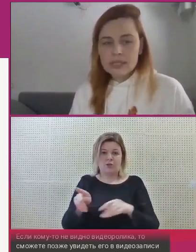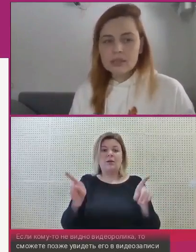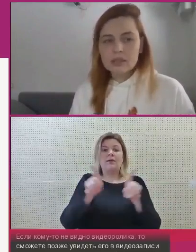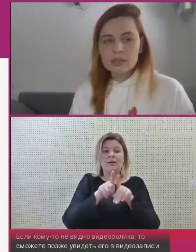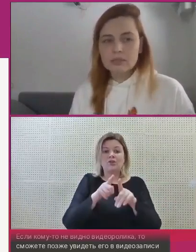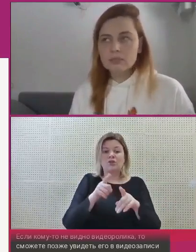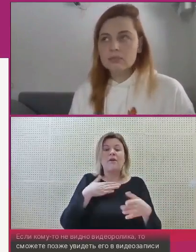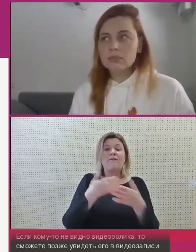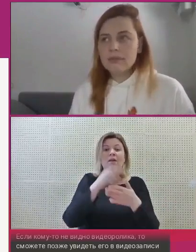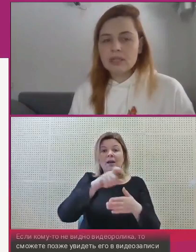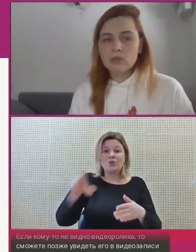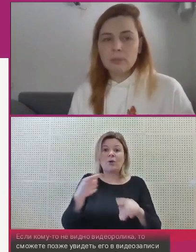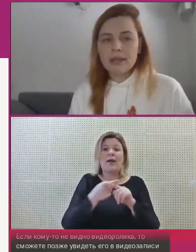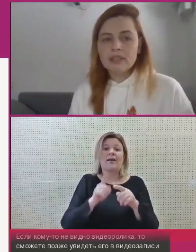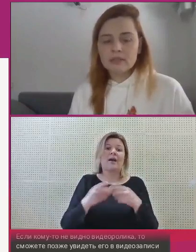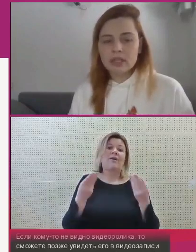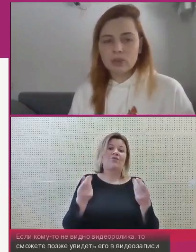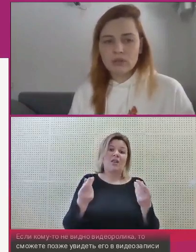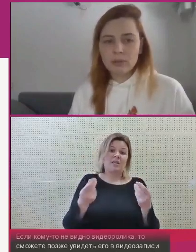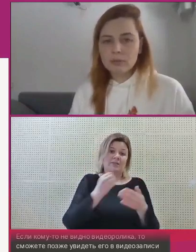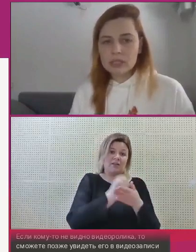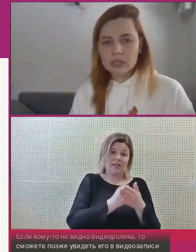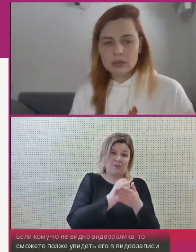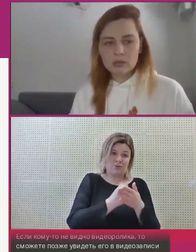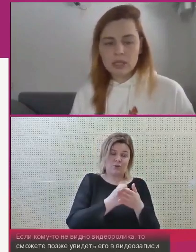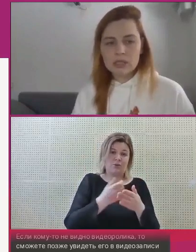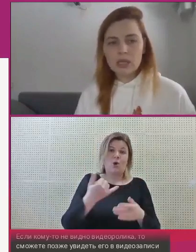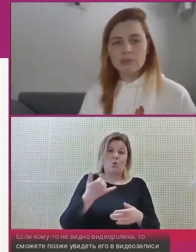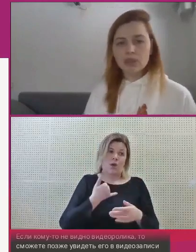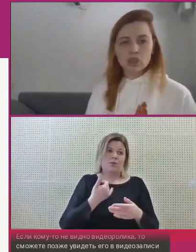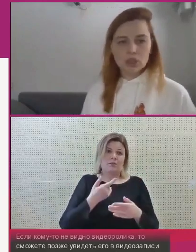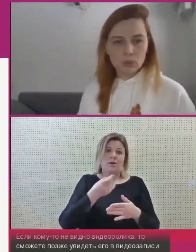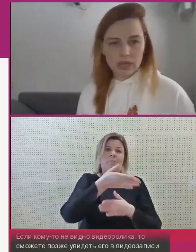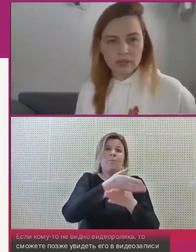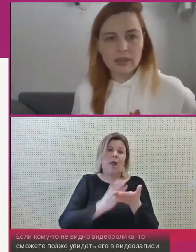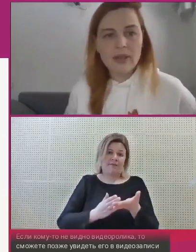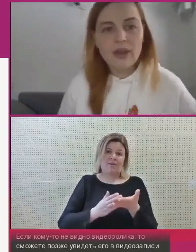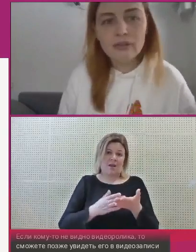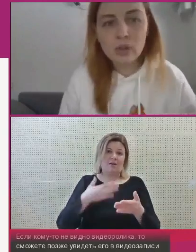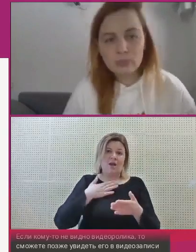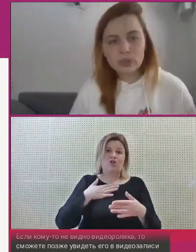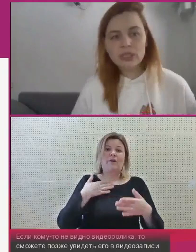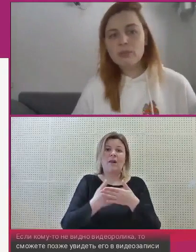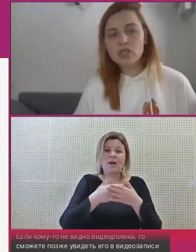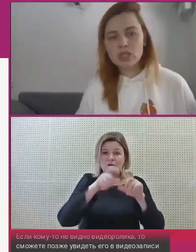У нас, наверное, ну, половина волонтеров подписаны у нас на платежи регулярные. Вот. Пусть на небольшие,